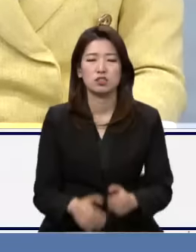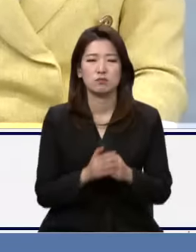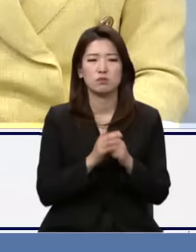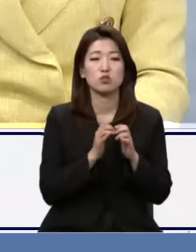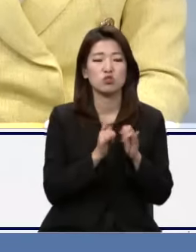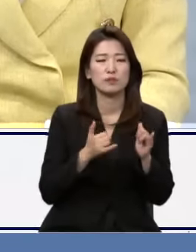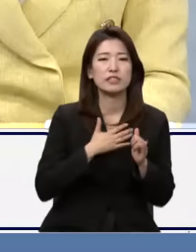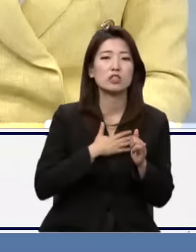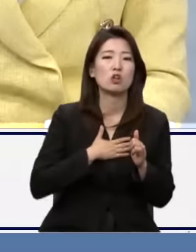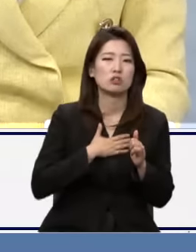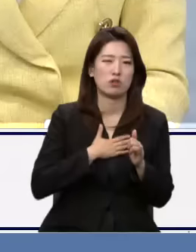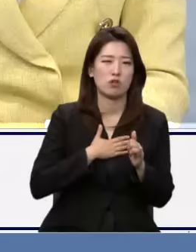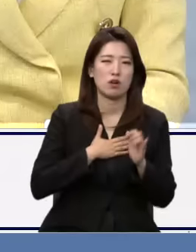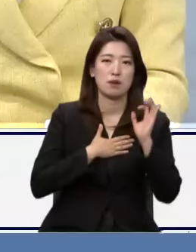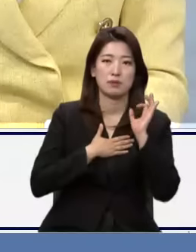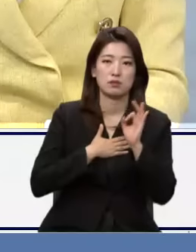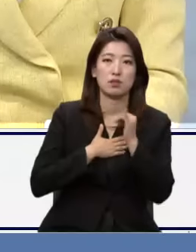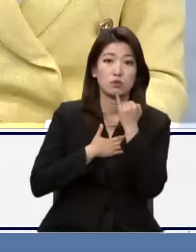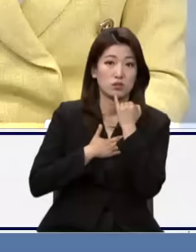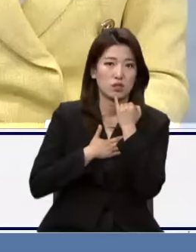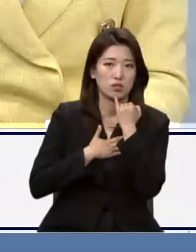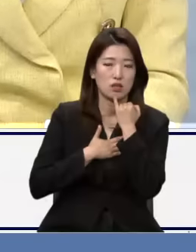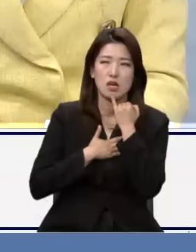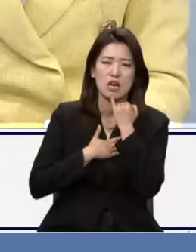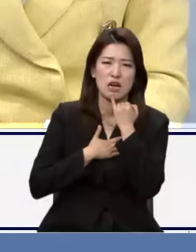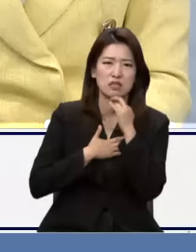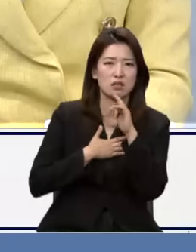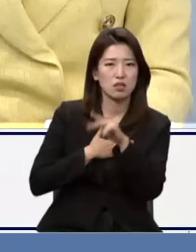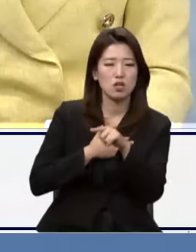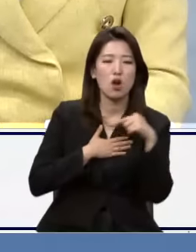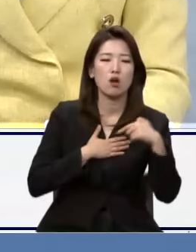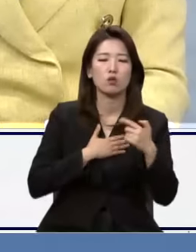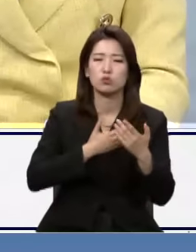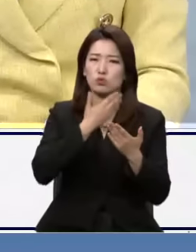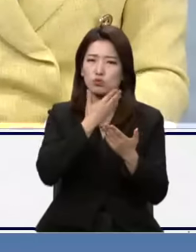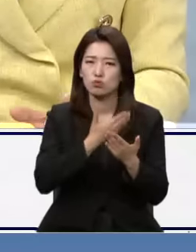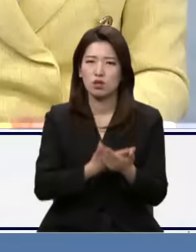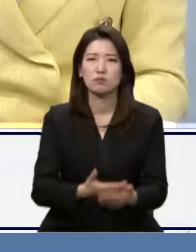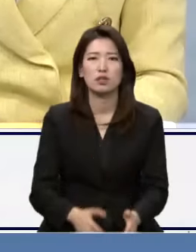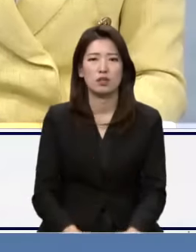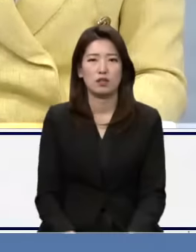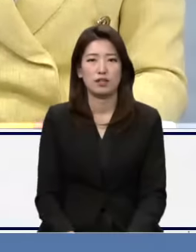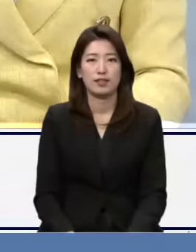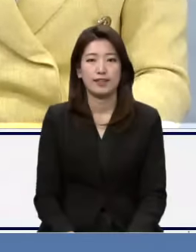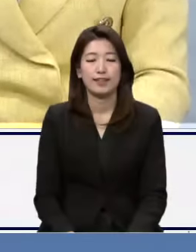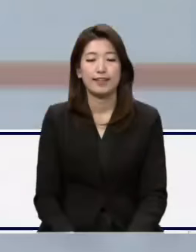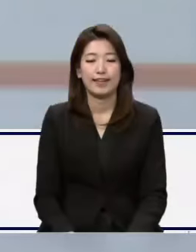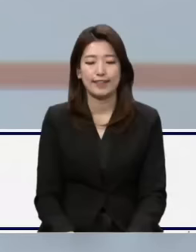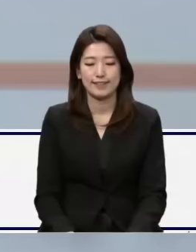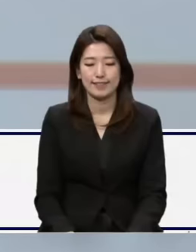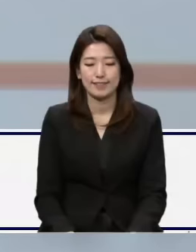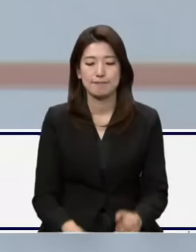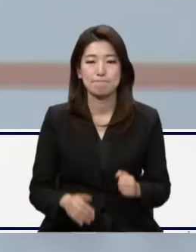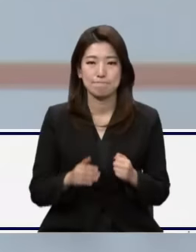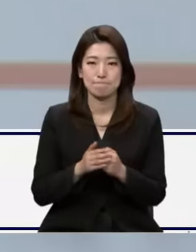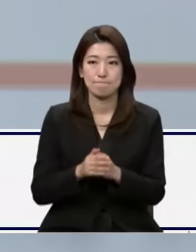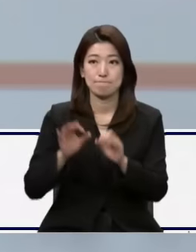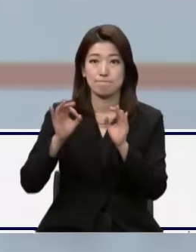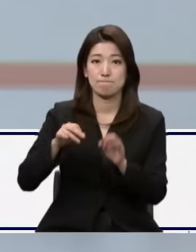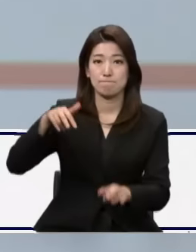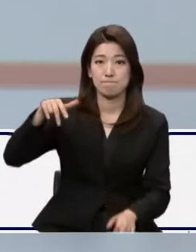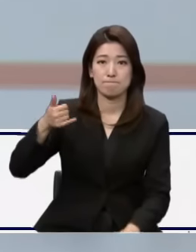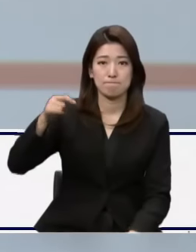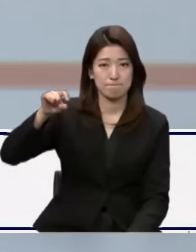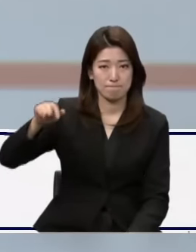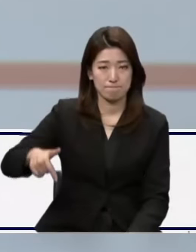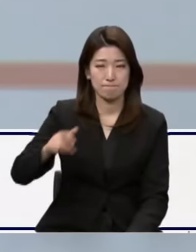총선에서 가장 무섭게 작용할 것으로 당에서도 판단하고 있습니다 그렇기 때문에 뭐 양문석 후보나 김준혁 후보의 어떤 이런 이슈들 그런